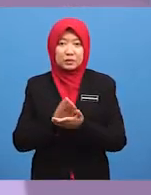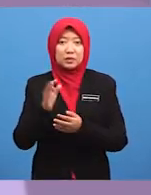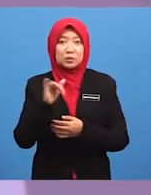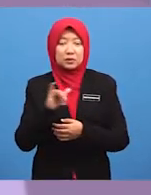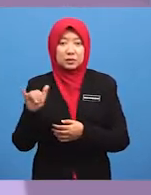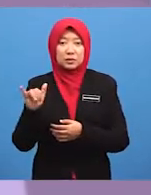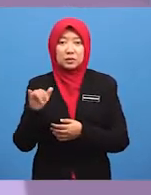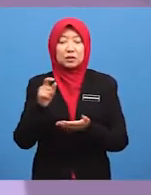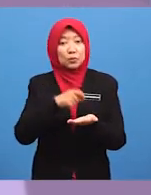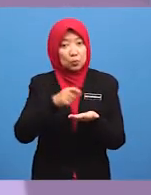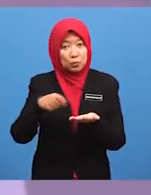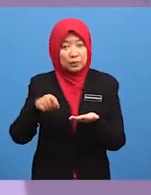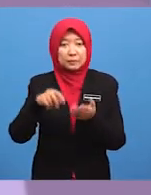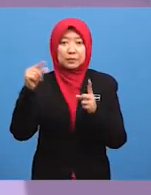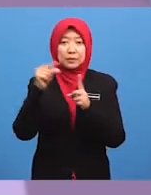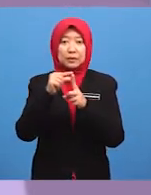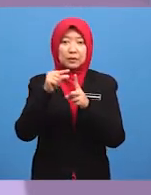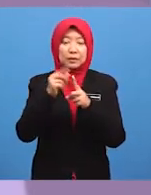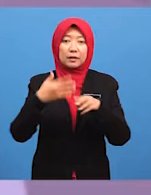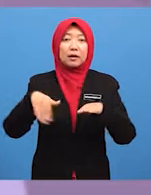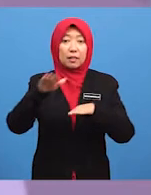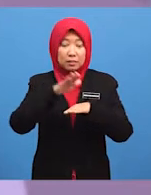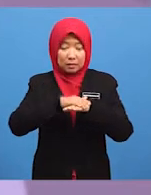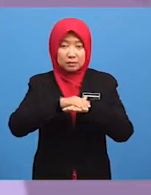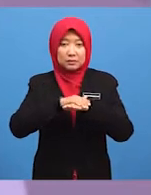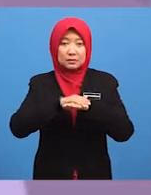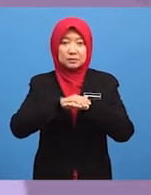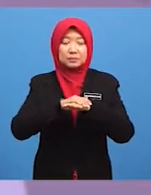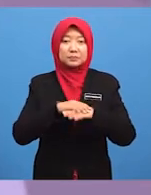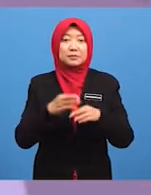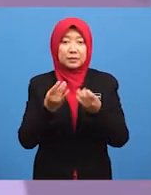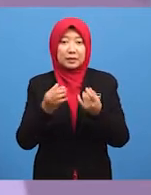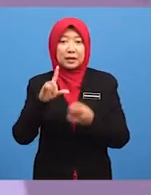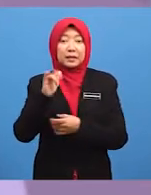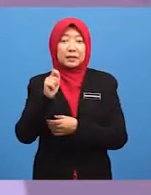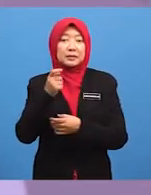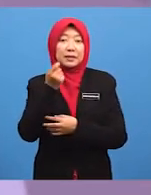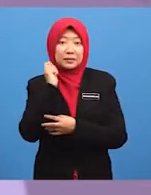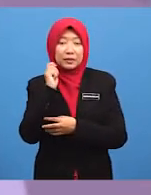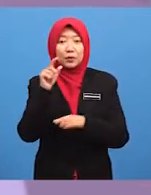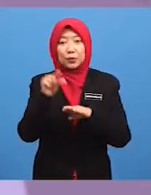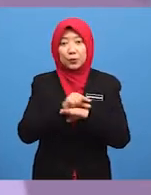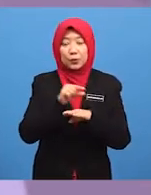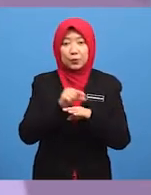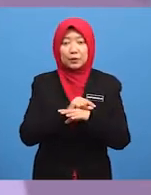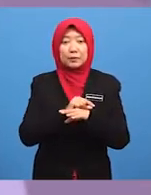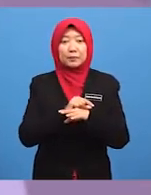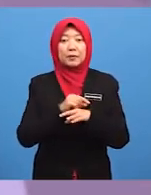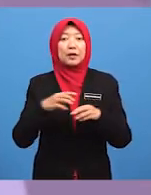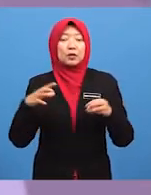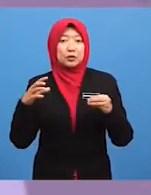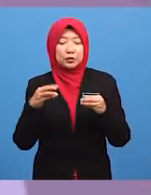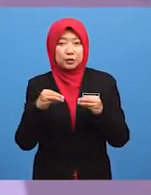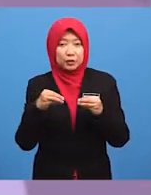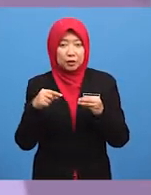Seterusnya, kita tulis perkataan di atas permukaan plastisin tersebut dengan menggunakan lidi